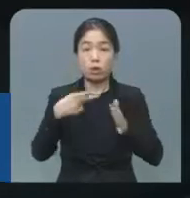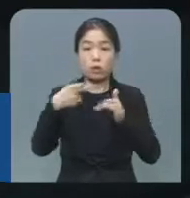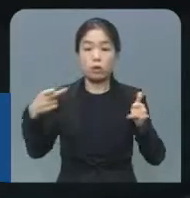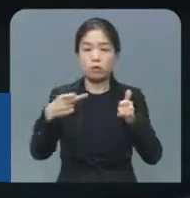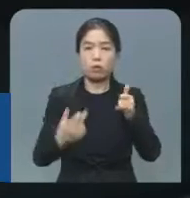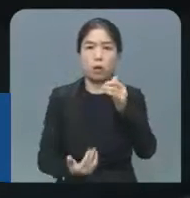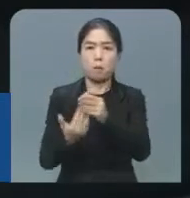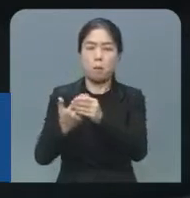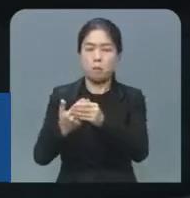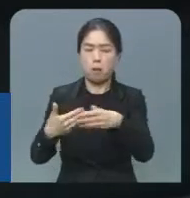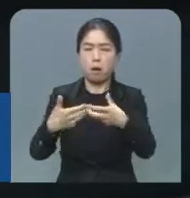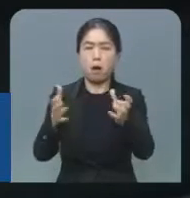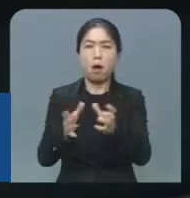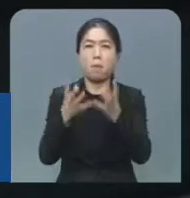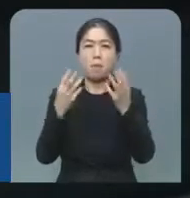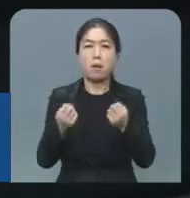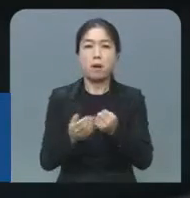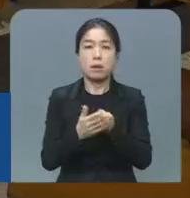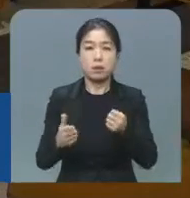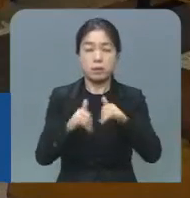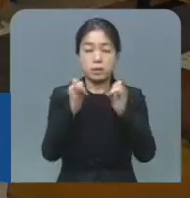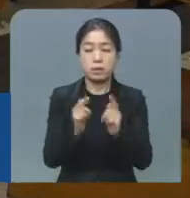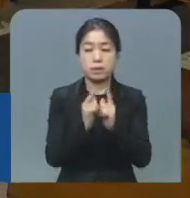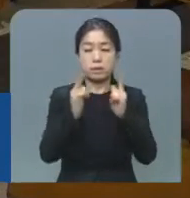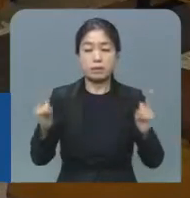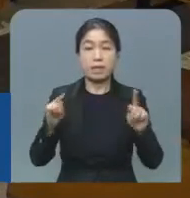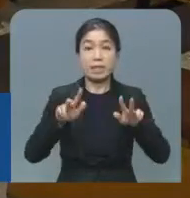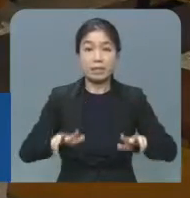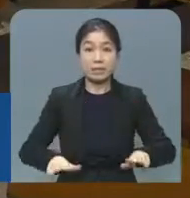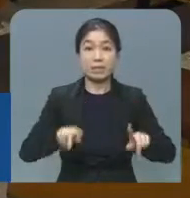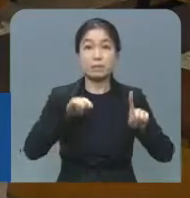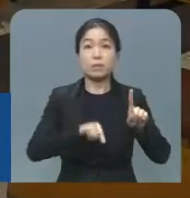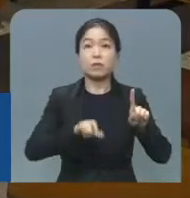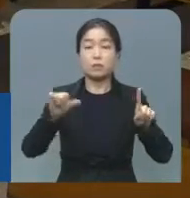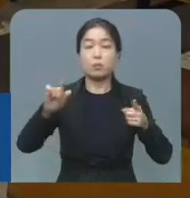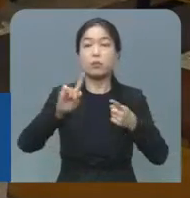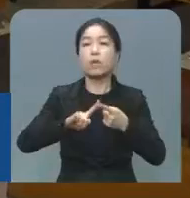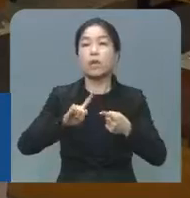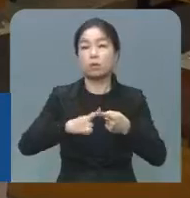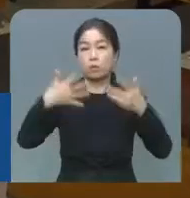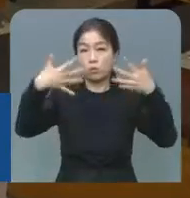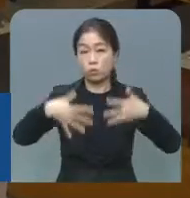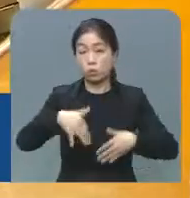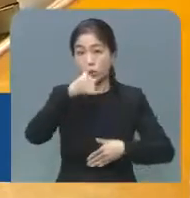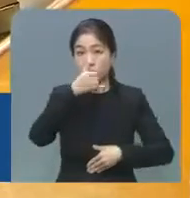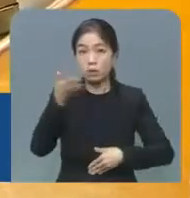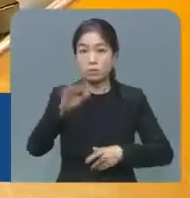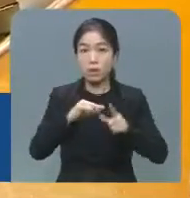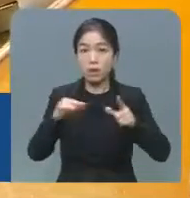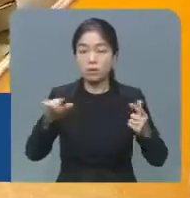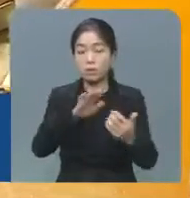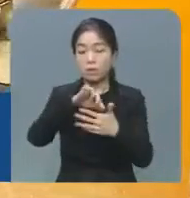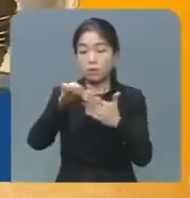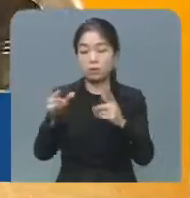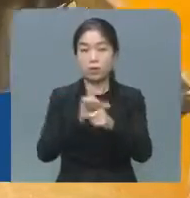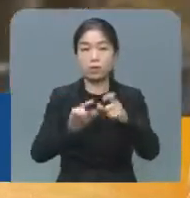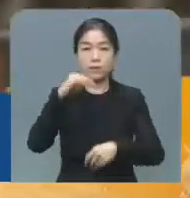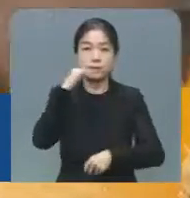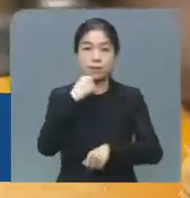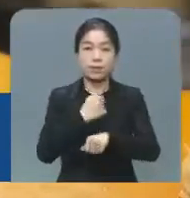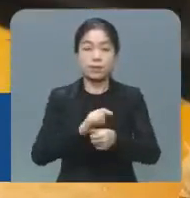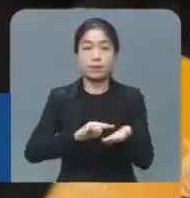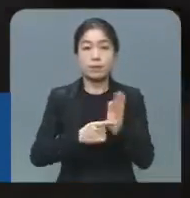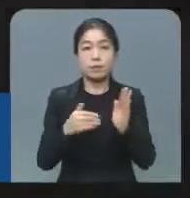집중적으로 발생하고 있다며 사회적 거리두기 는 현행 1.5 단계로 유지하되 일부 방역 수칙을 강화한다고 밝혔습니다